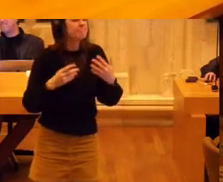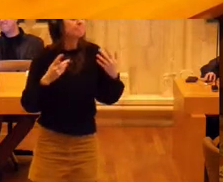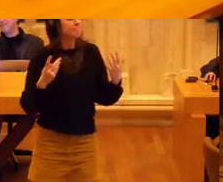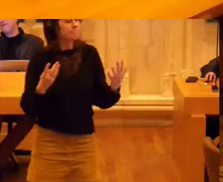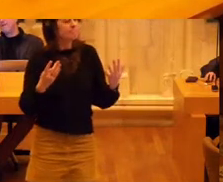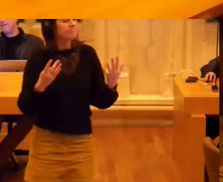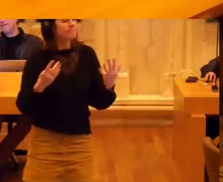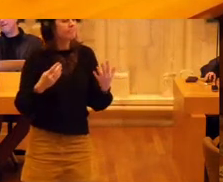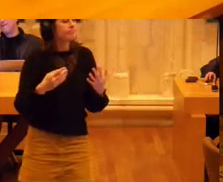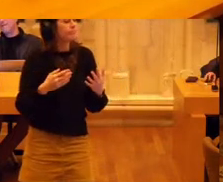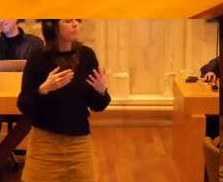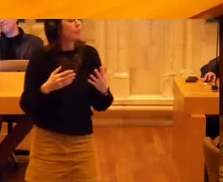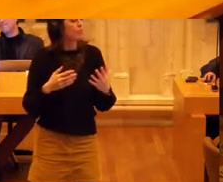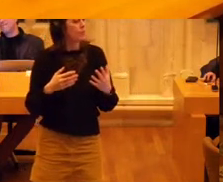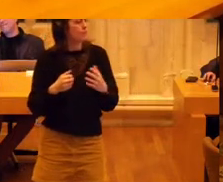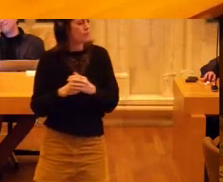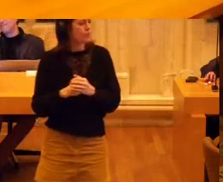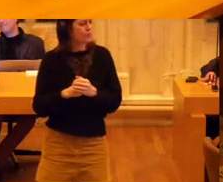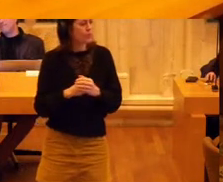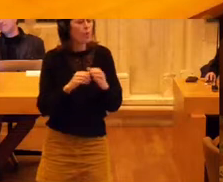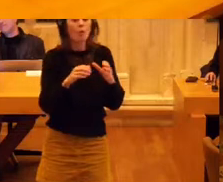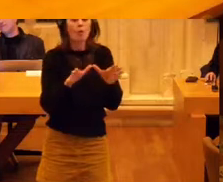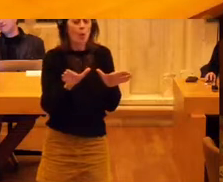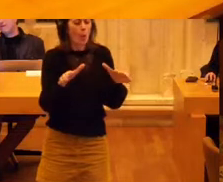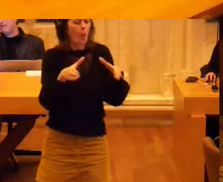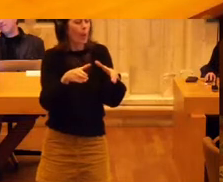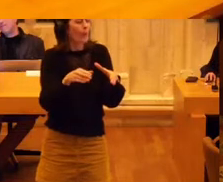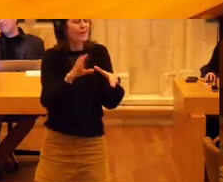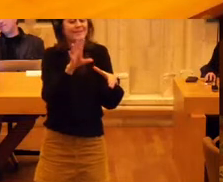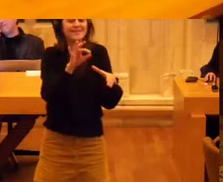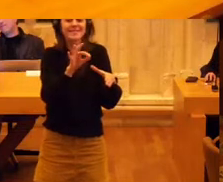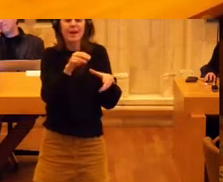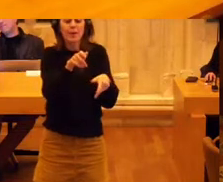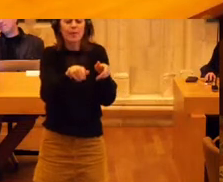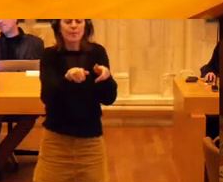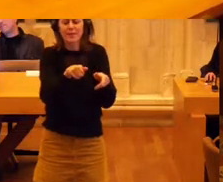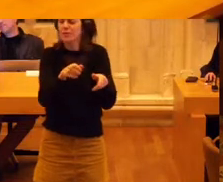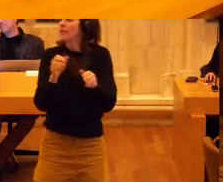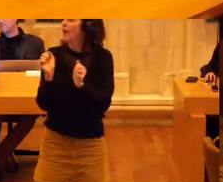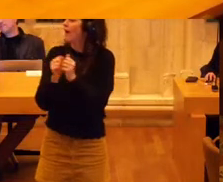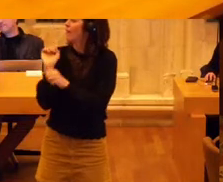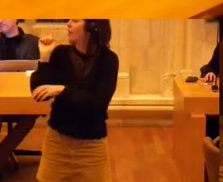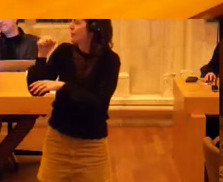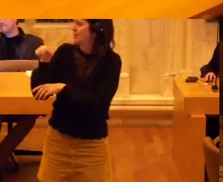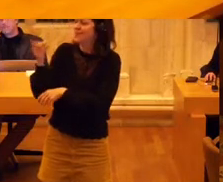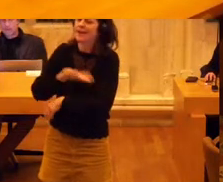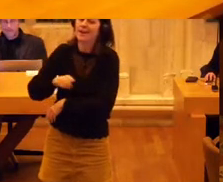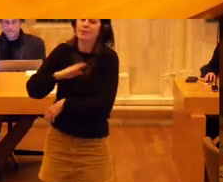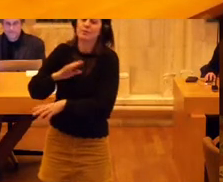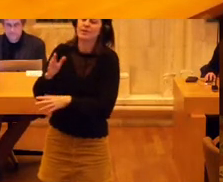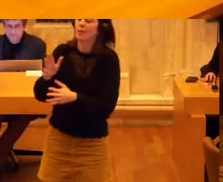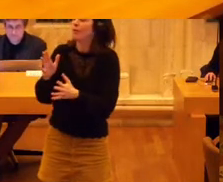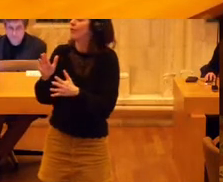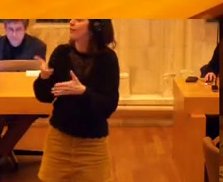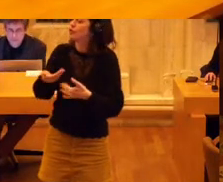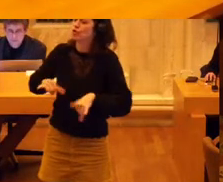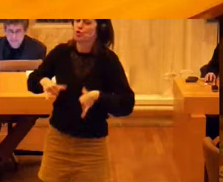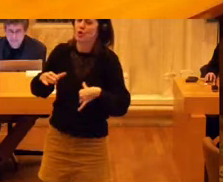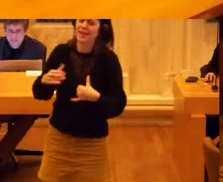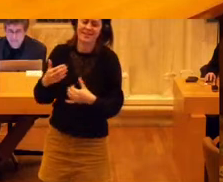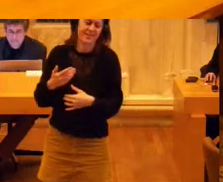Ce groupe de 50, nous les recevrons spécialement avec Aristide Olivier, adjoint au maire en charge de la jeunesse, puisque l'idée c'est de travailler avec